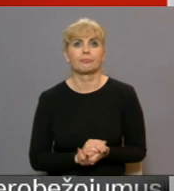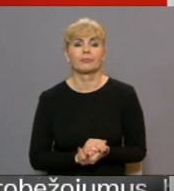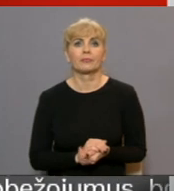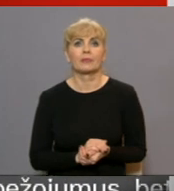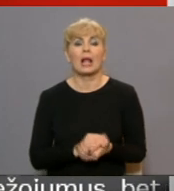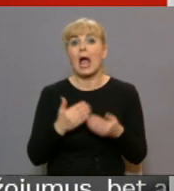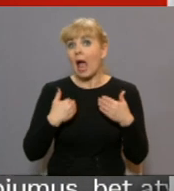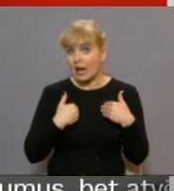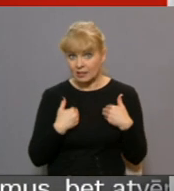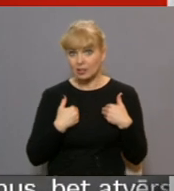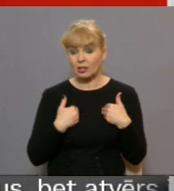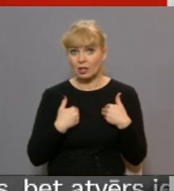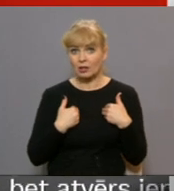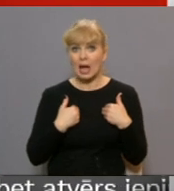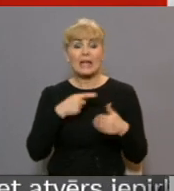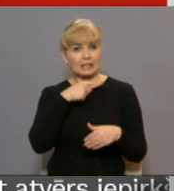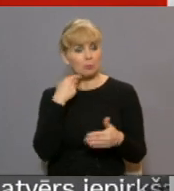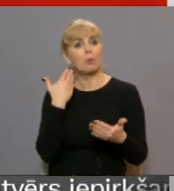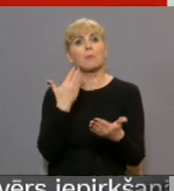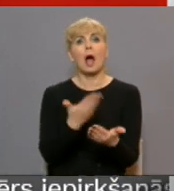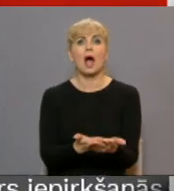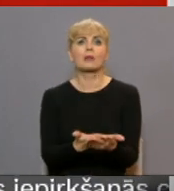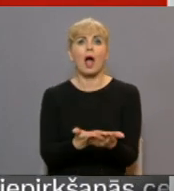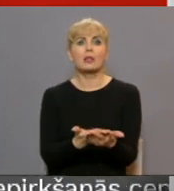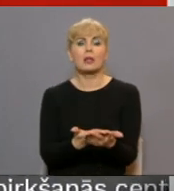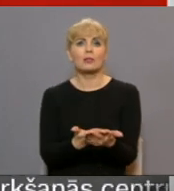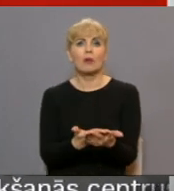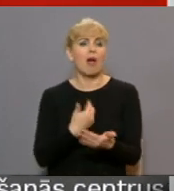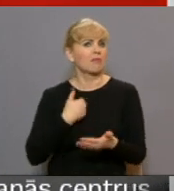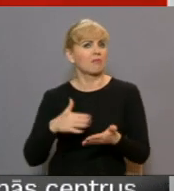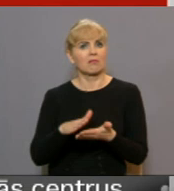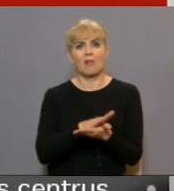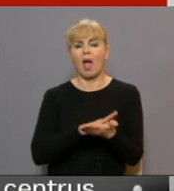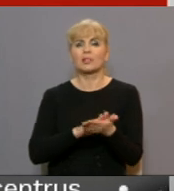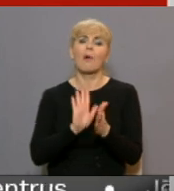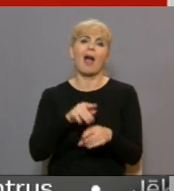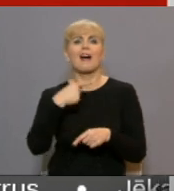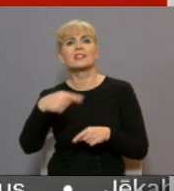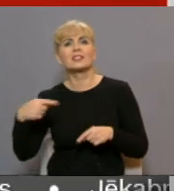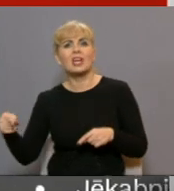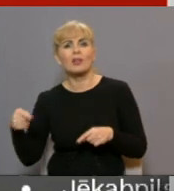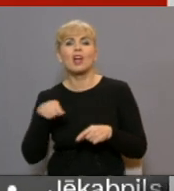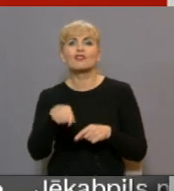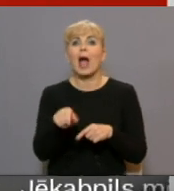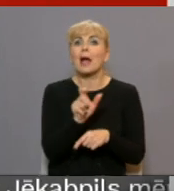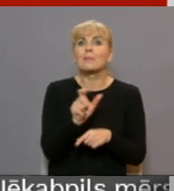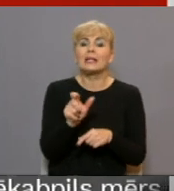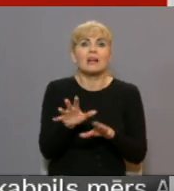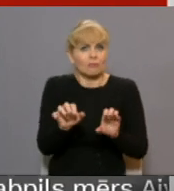Es ar šo gribu parādīt, ka es neesmu varbūt tāds kā citi, kas šādā mirklī